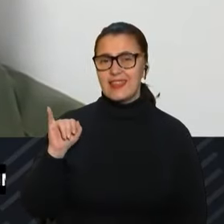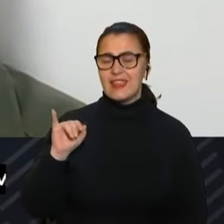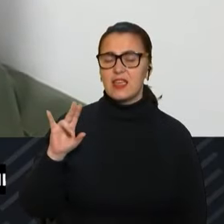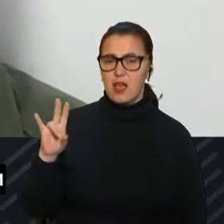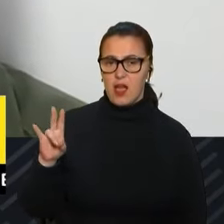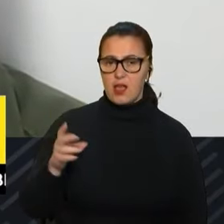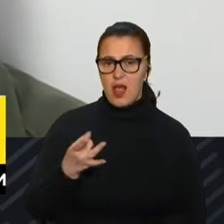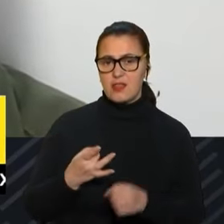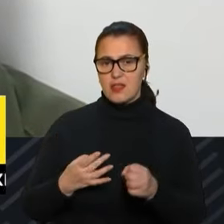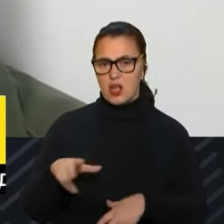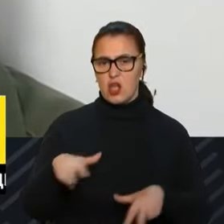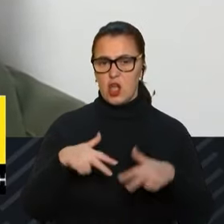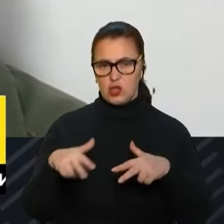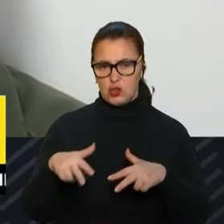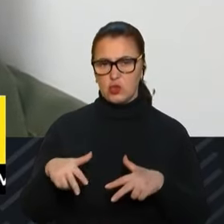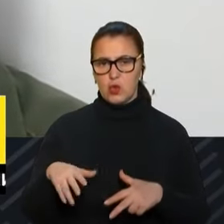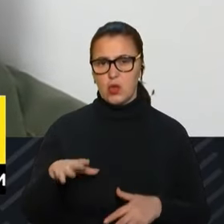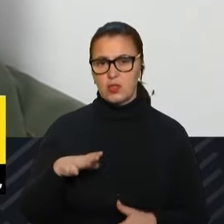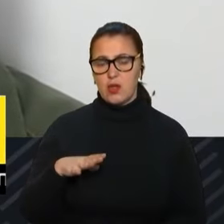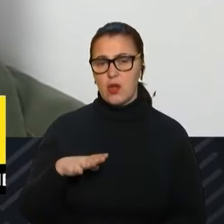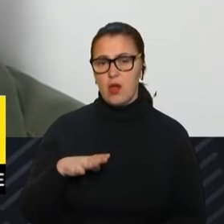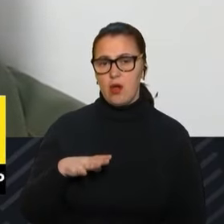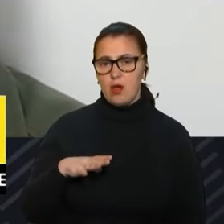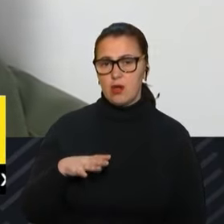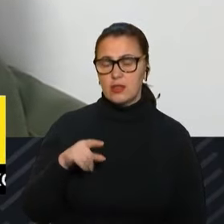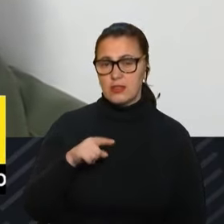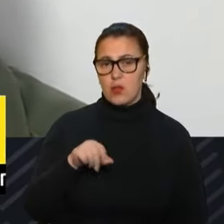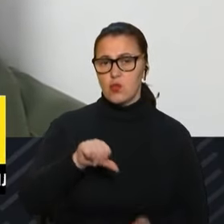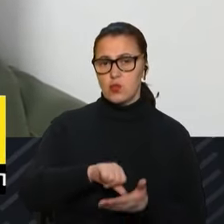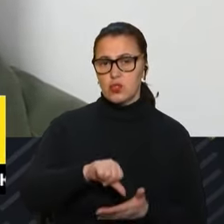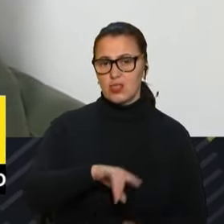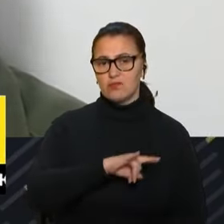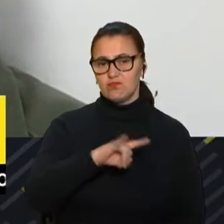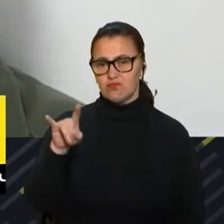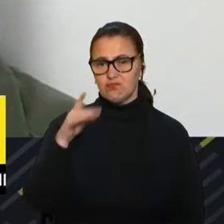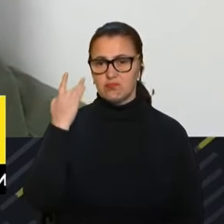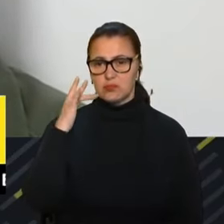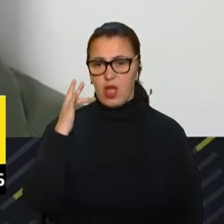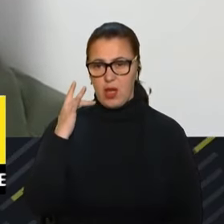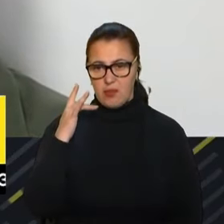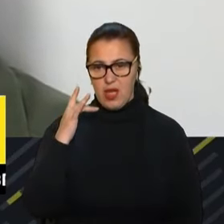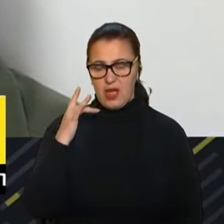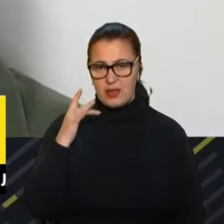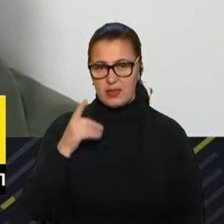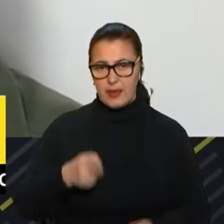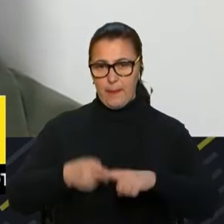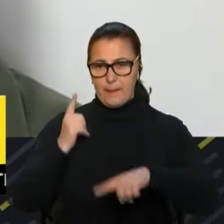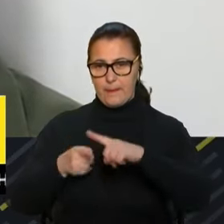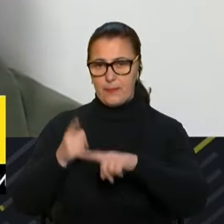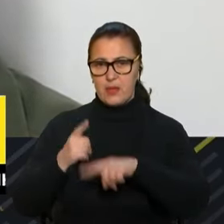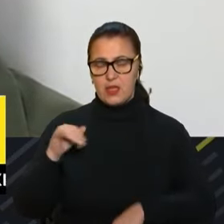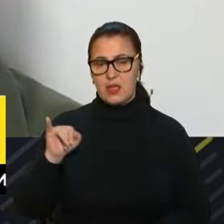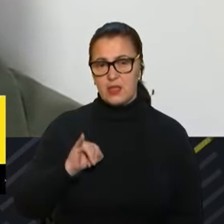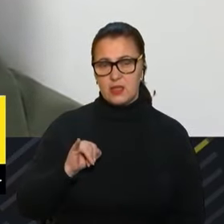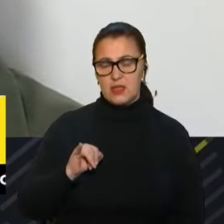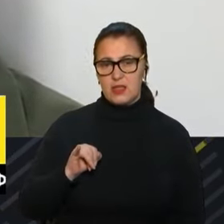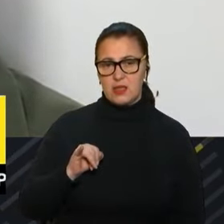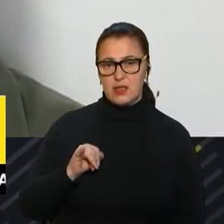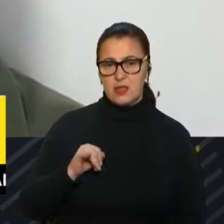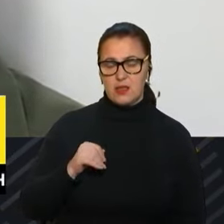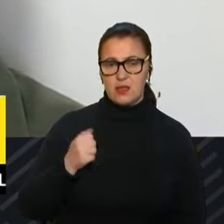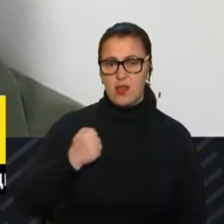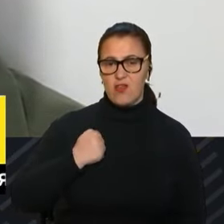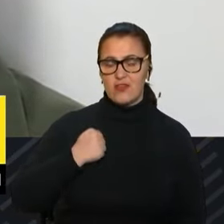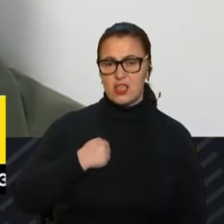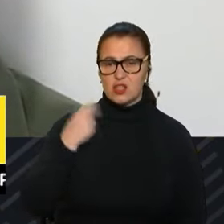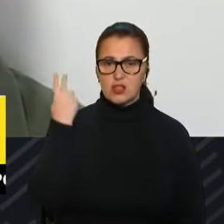взяли участь саме винищувачі Сполучених Штатів Америки та військово-повітряні сили Великої Британії,